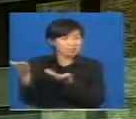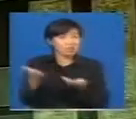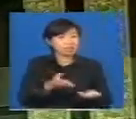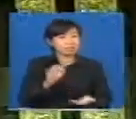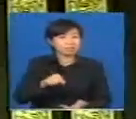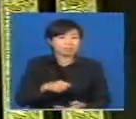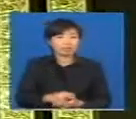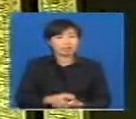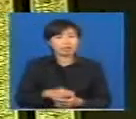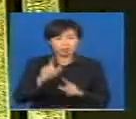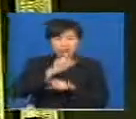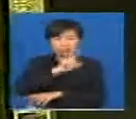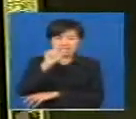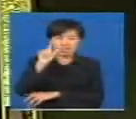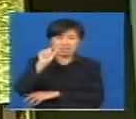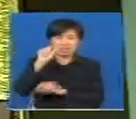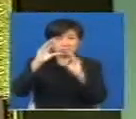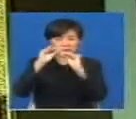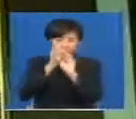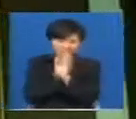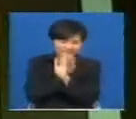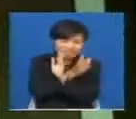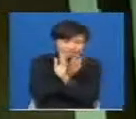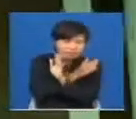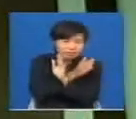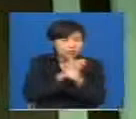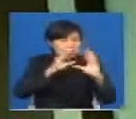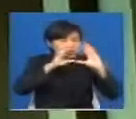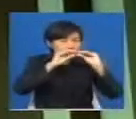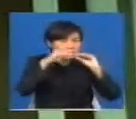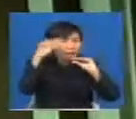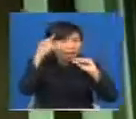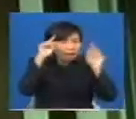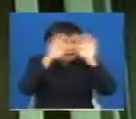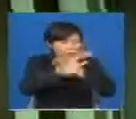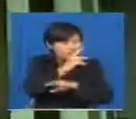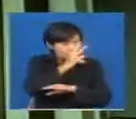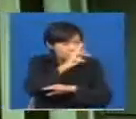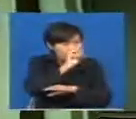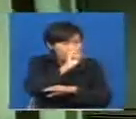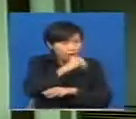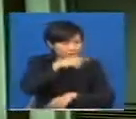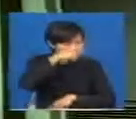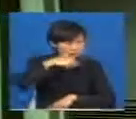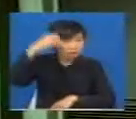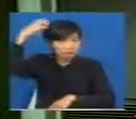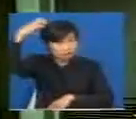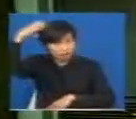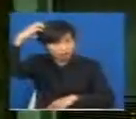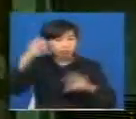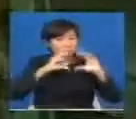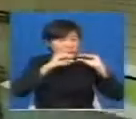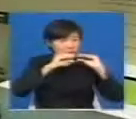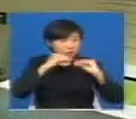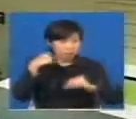ประชุมกันในวันที่20ก็จะมีการประชุมแบบทวิภาคีประชุมครม.ร่วมไทยลาวด้วย ประชุม